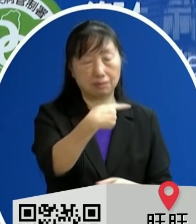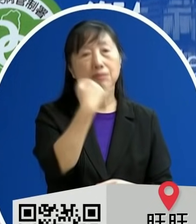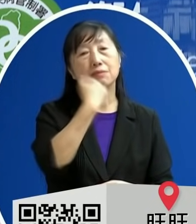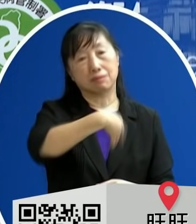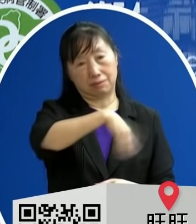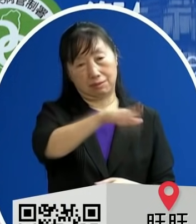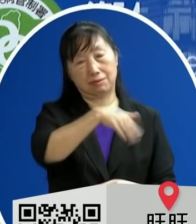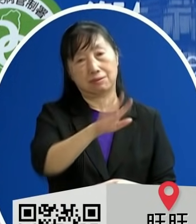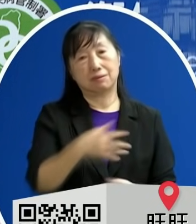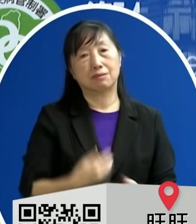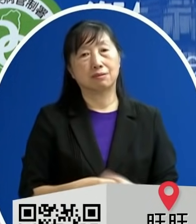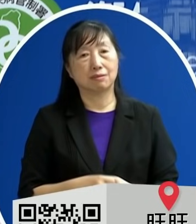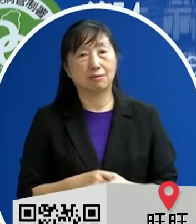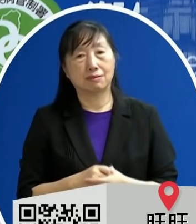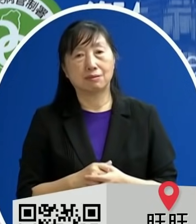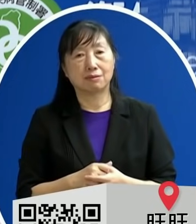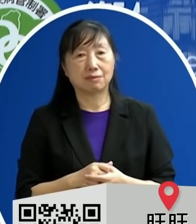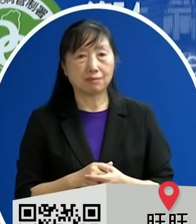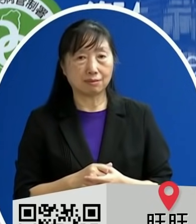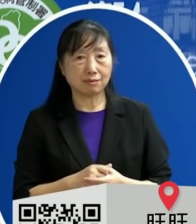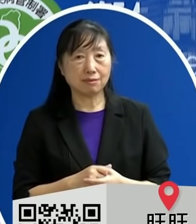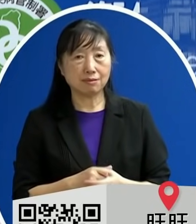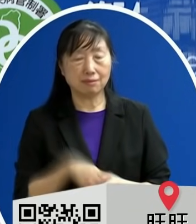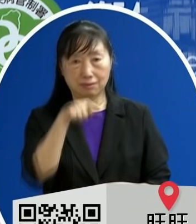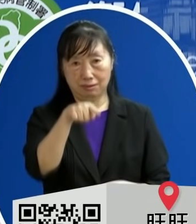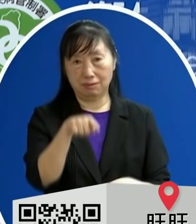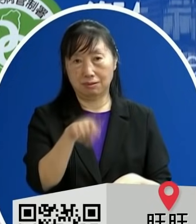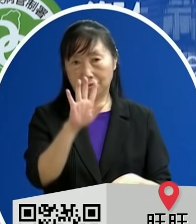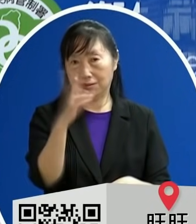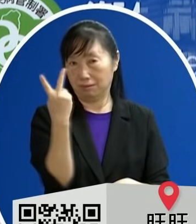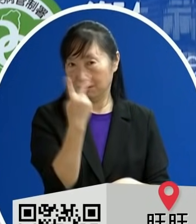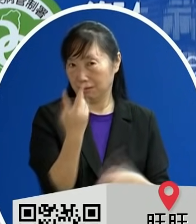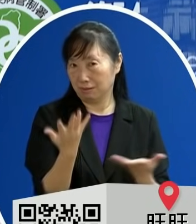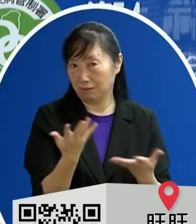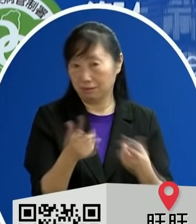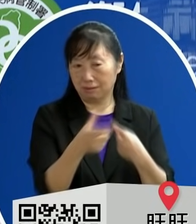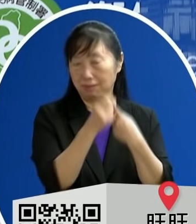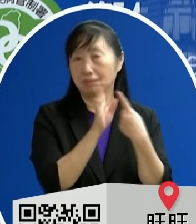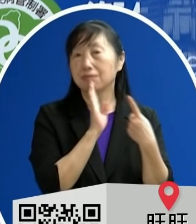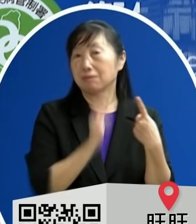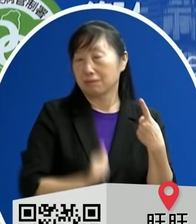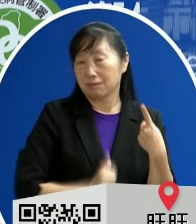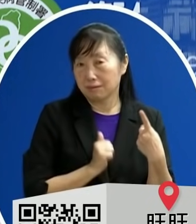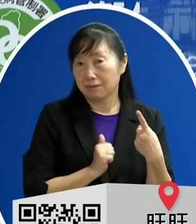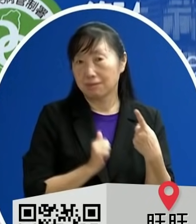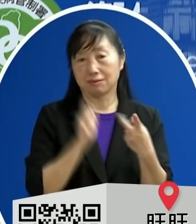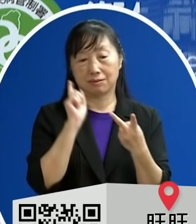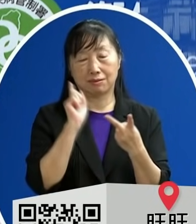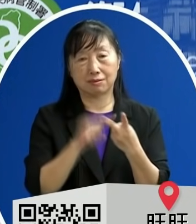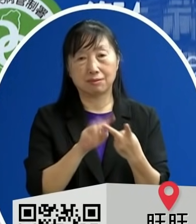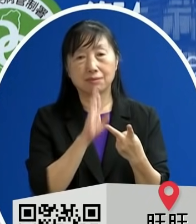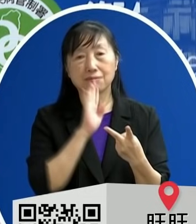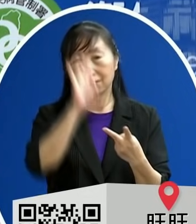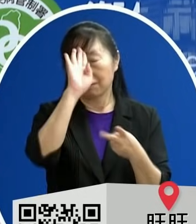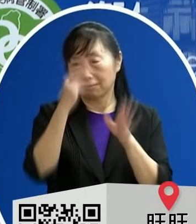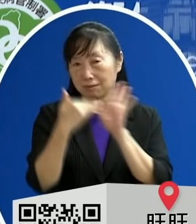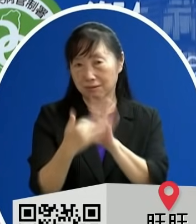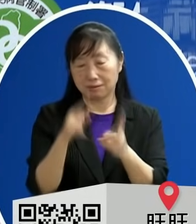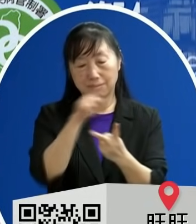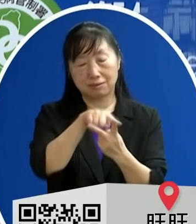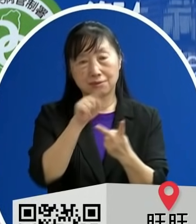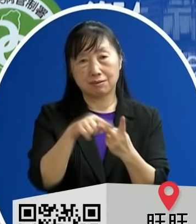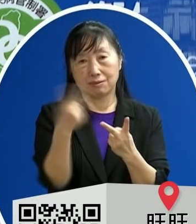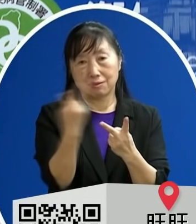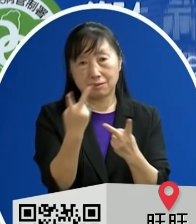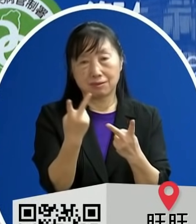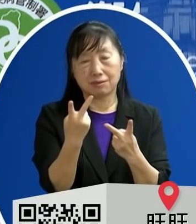是放行。那因为这个有两个层面，一个是实际上的一个层面，那一个是在法律上的层面。